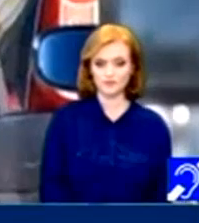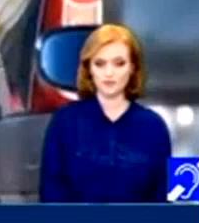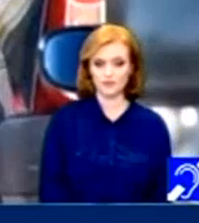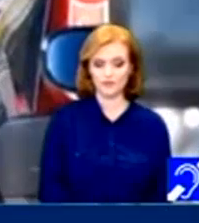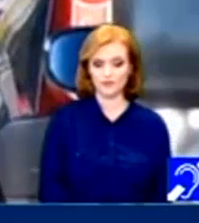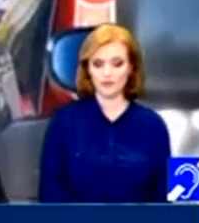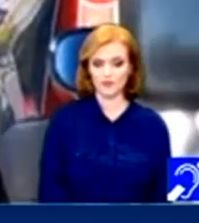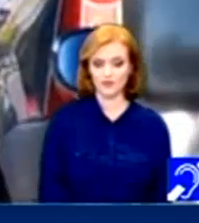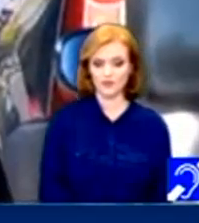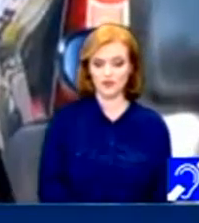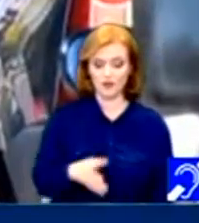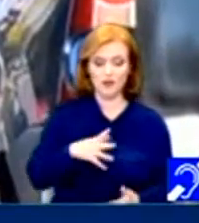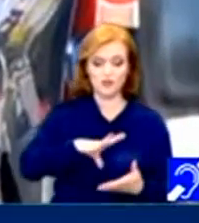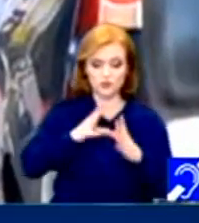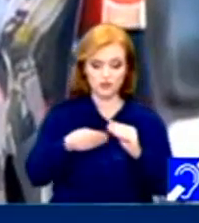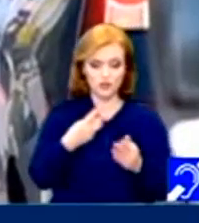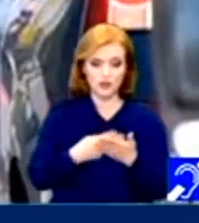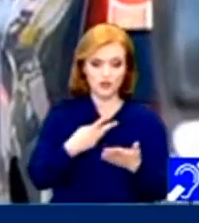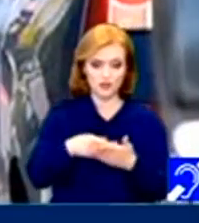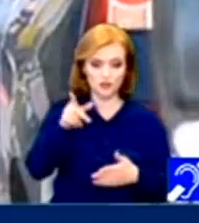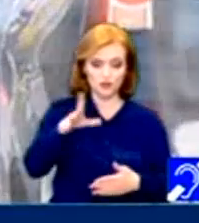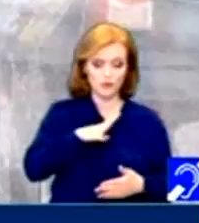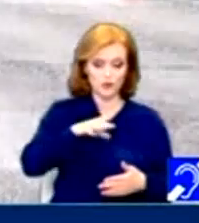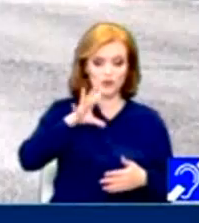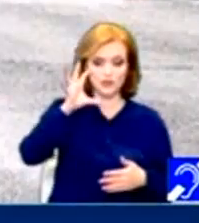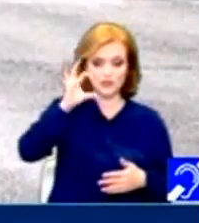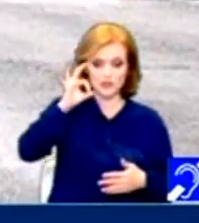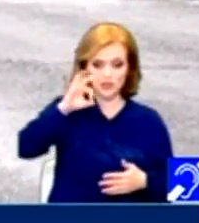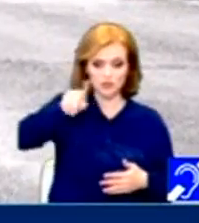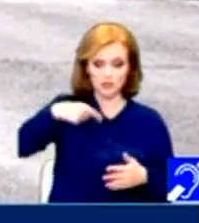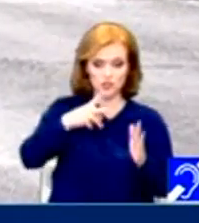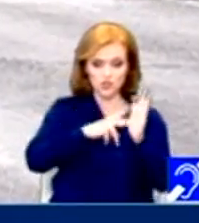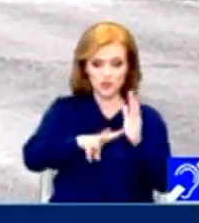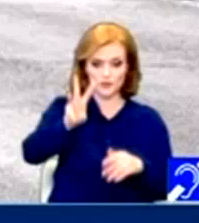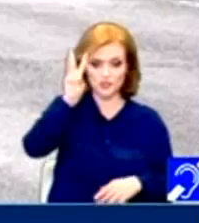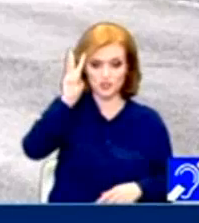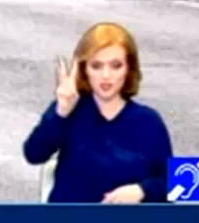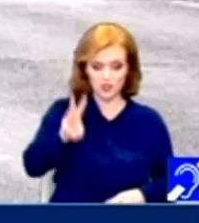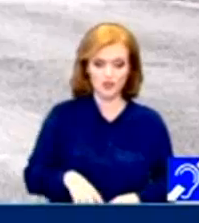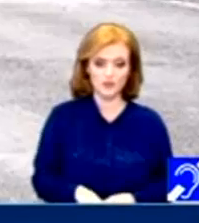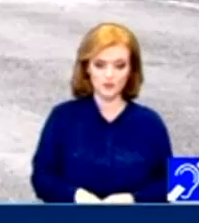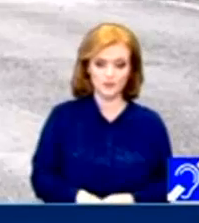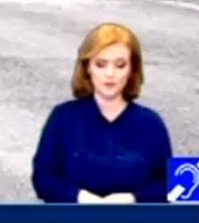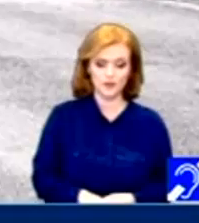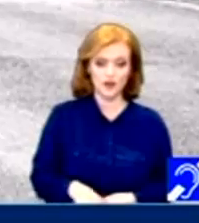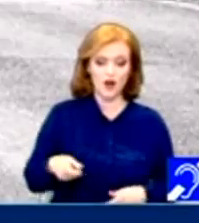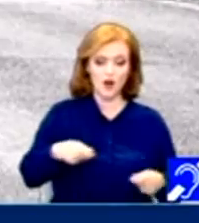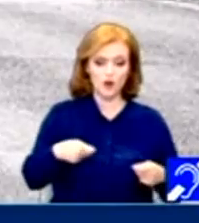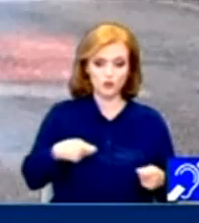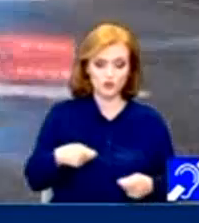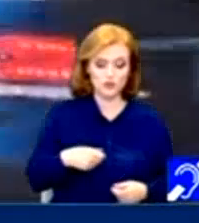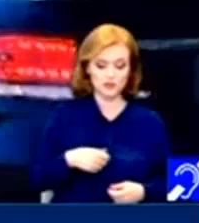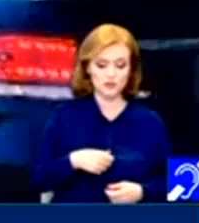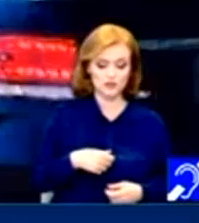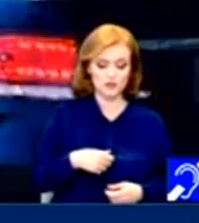Testul alcool scopic a arătat că șoferul avea 0,73 promile de alcool în aerul expirat. Autoritățile sunt